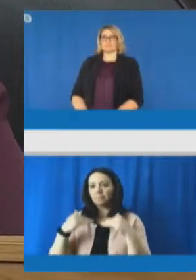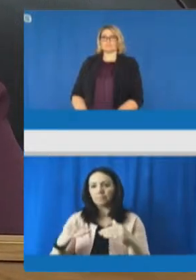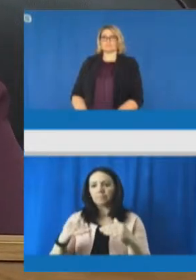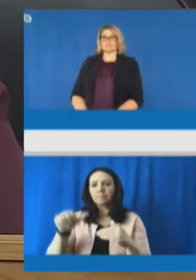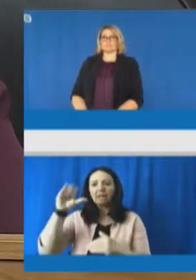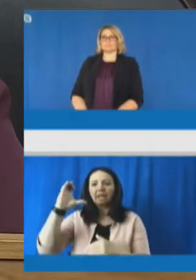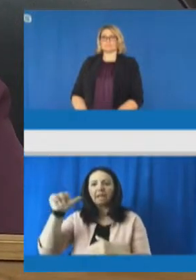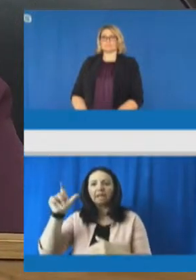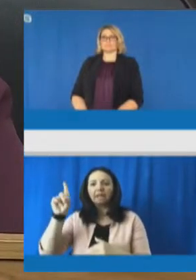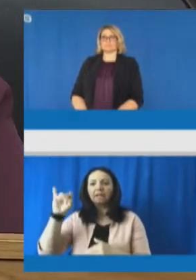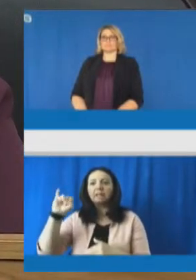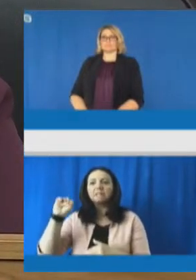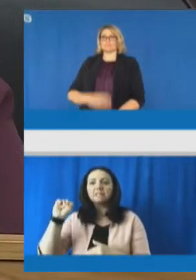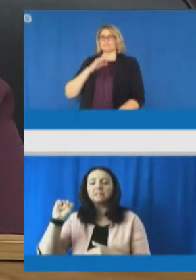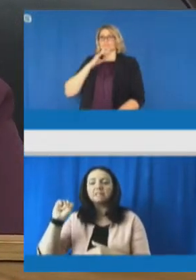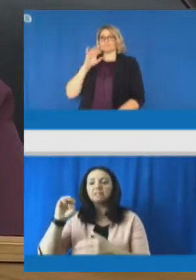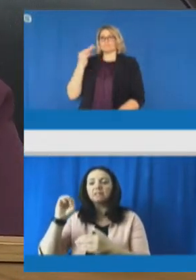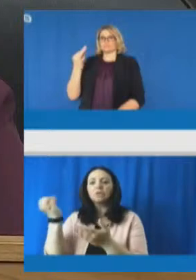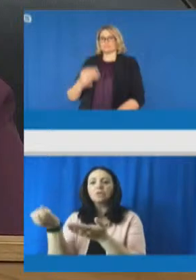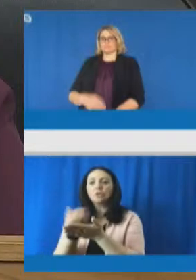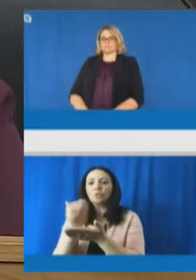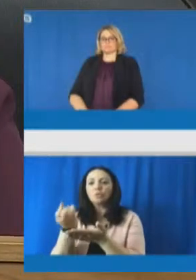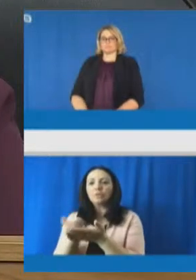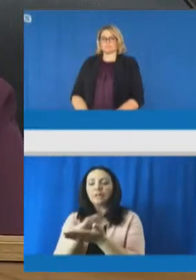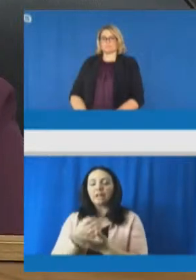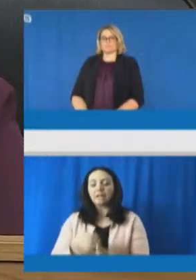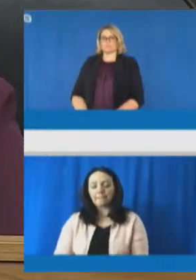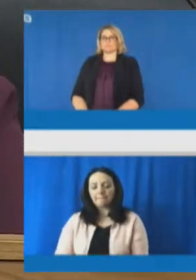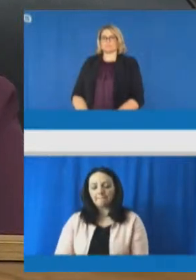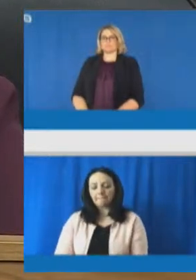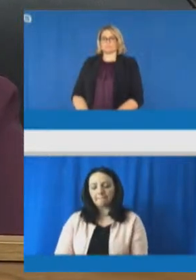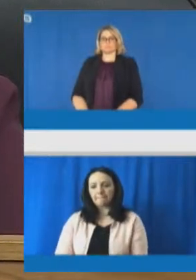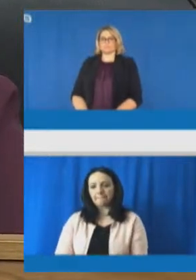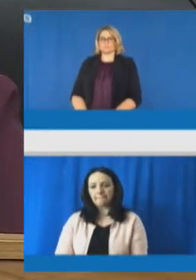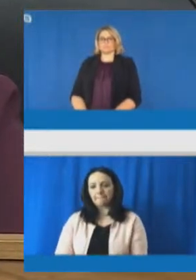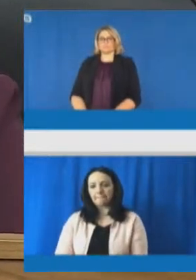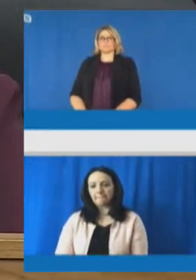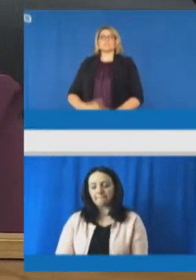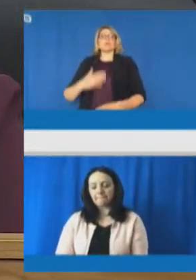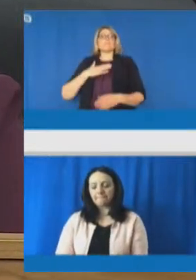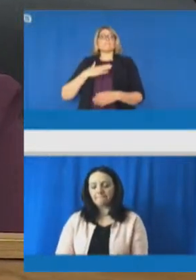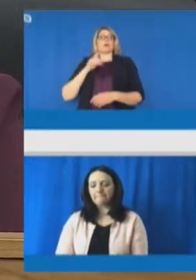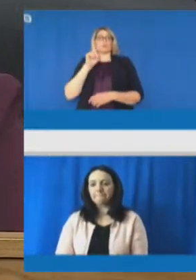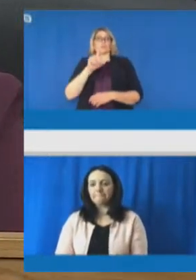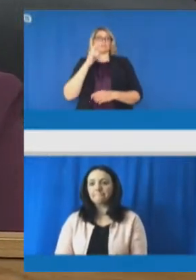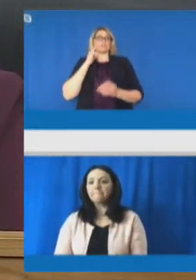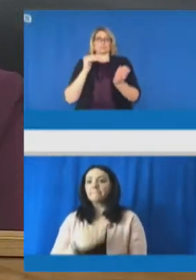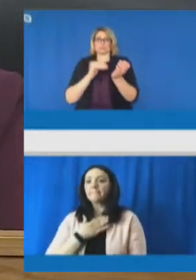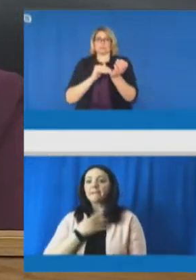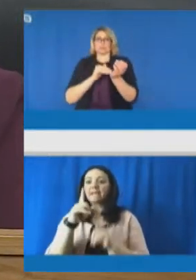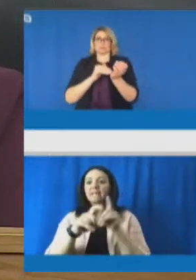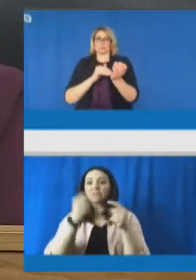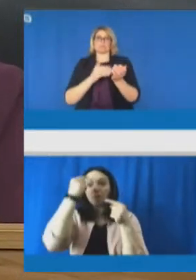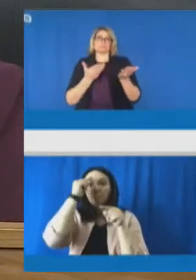par rapport à la vaccination au sein de la population, beaucoup d'opposition. Donc, est-ce que vous avez une stratégie ou un plan pour